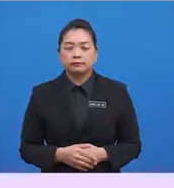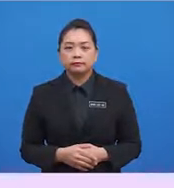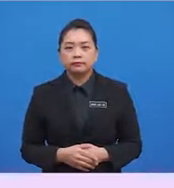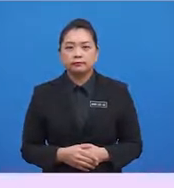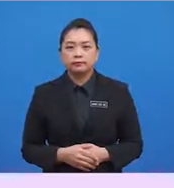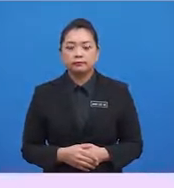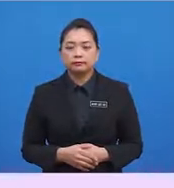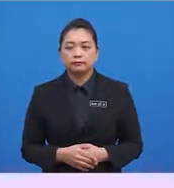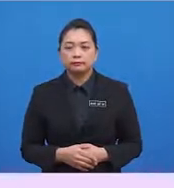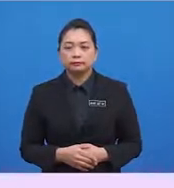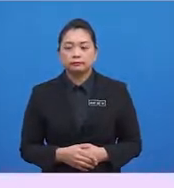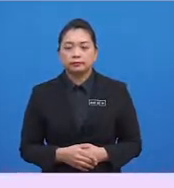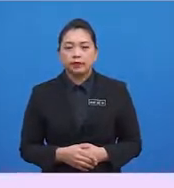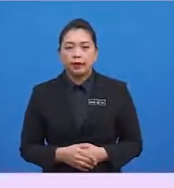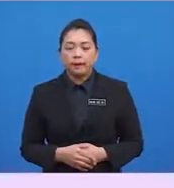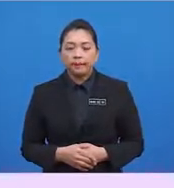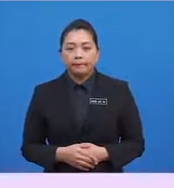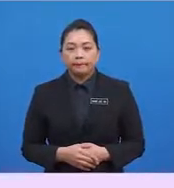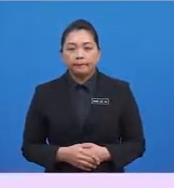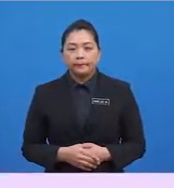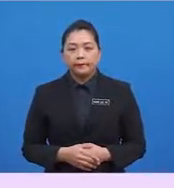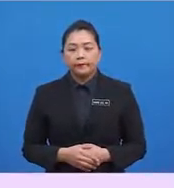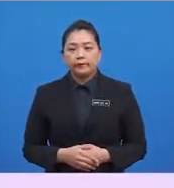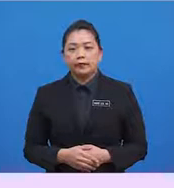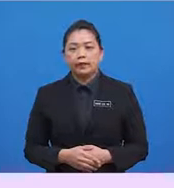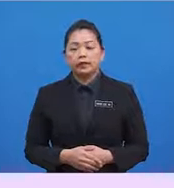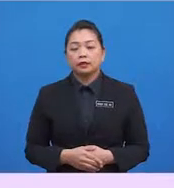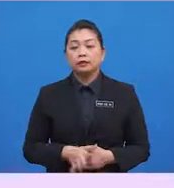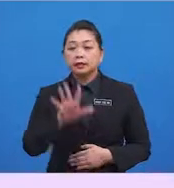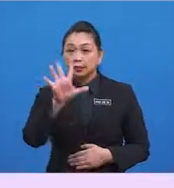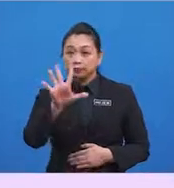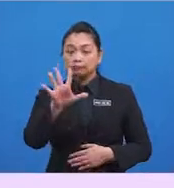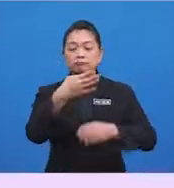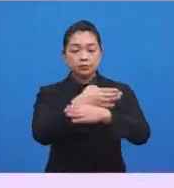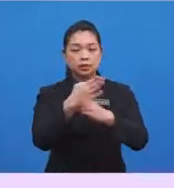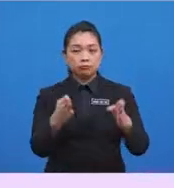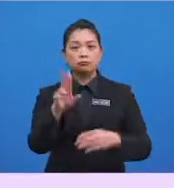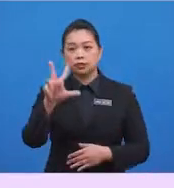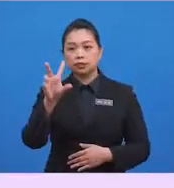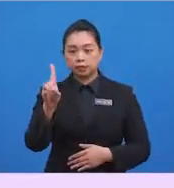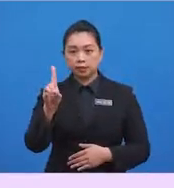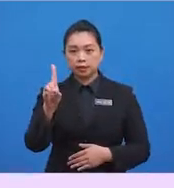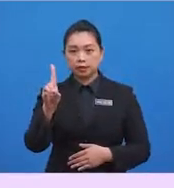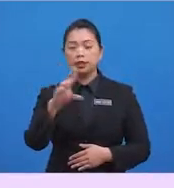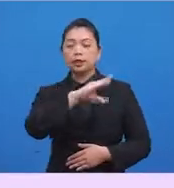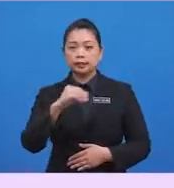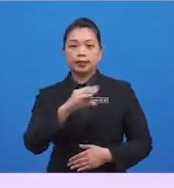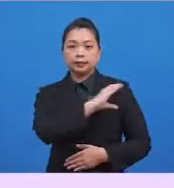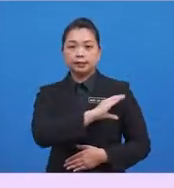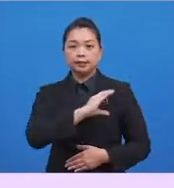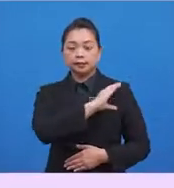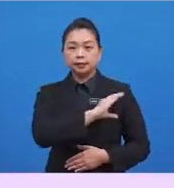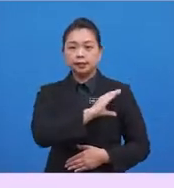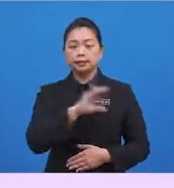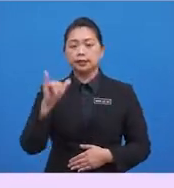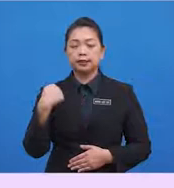bentuk tersebut, mari kita lihat dahulu 5 bentuk 3 dimensi serta ciri-cirinya yang